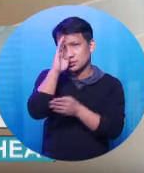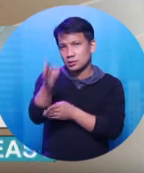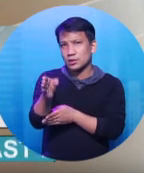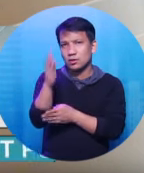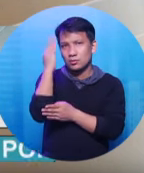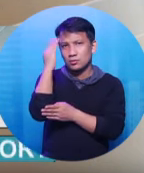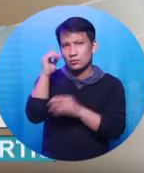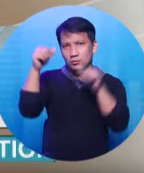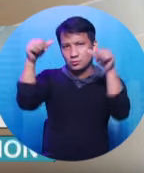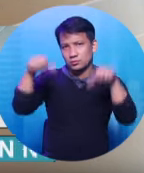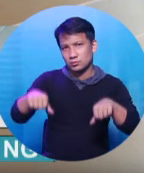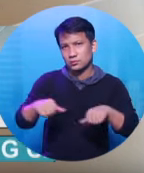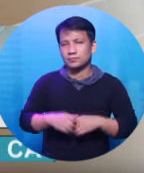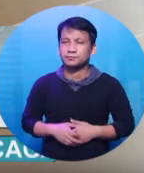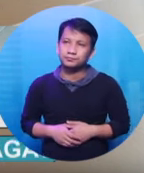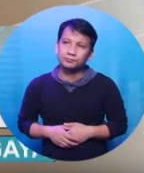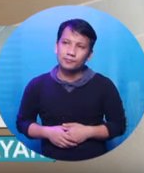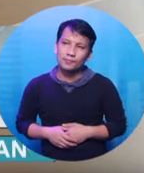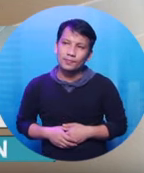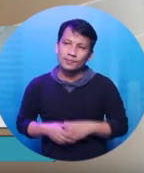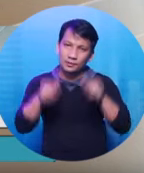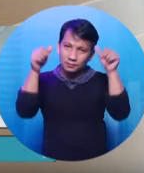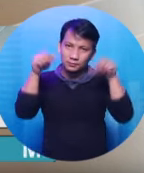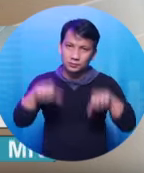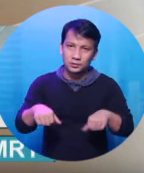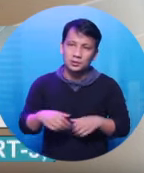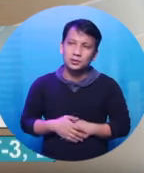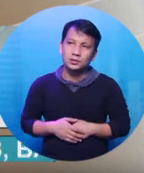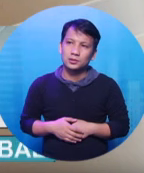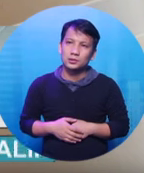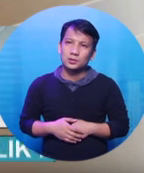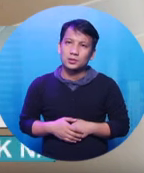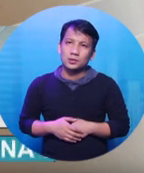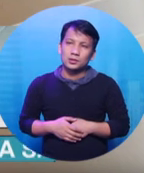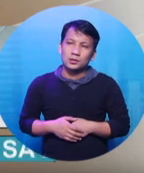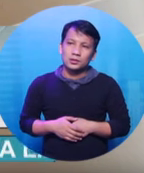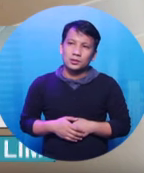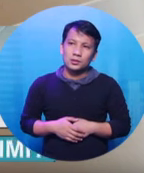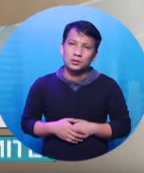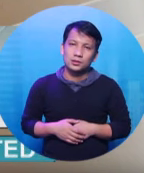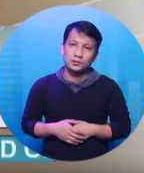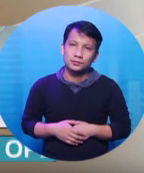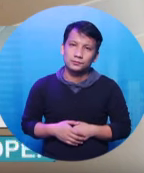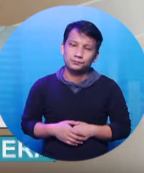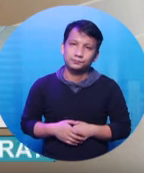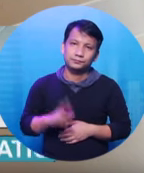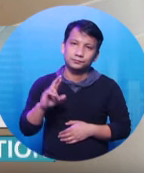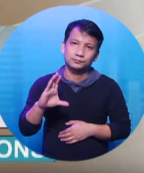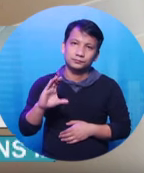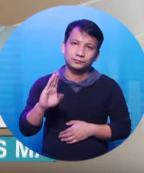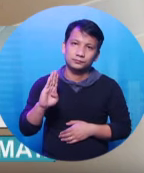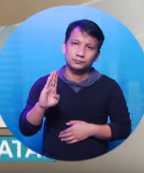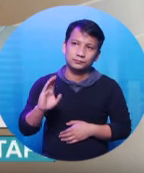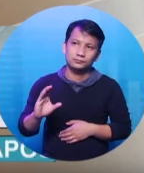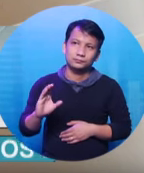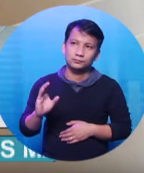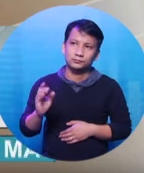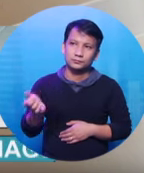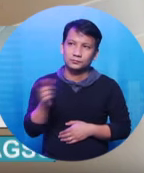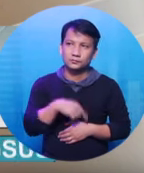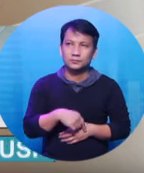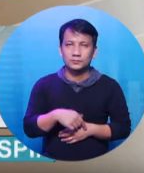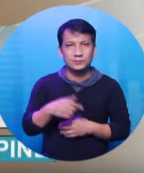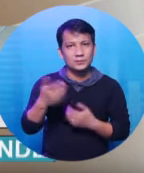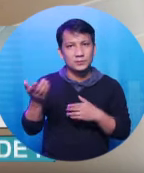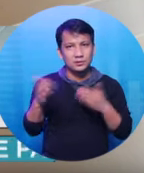post. Okay, sige. Yung post na po, ma'am. So, we met there in MTVG and then you got kicked out since